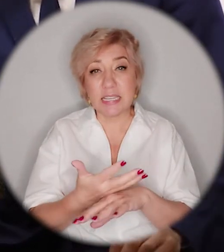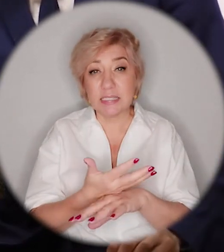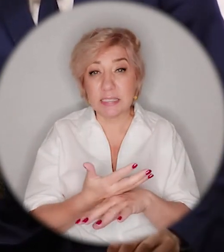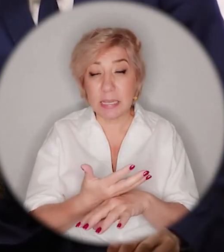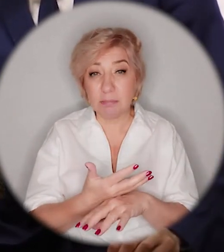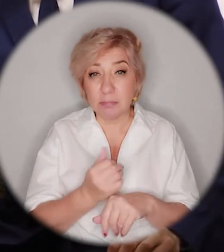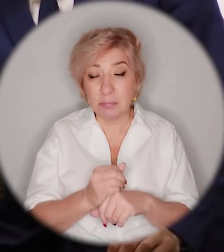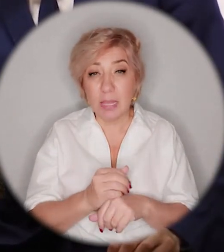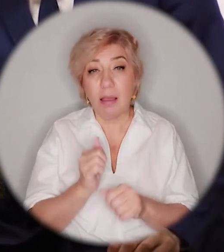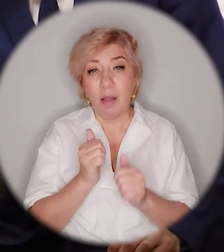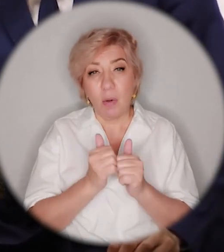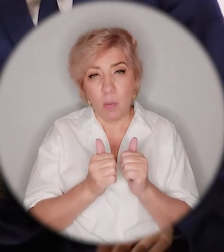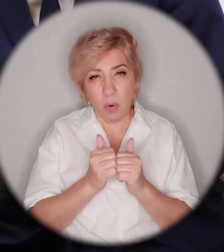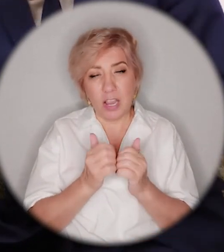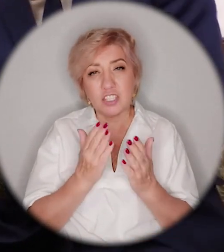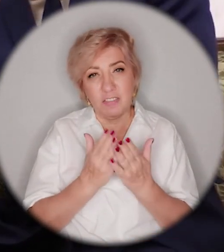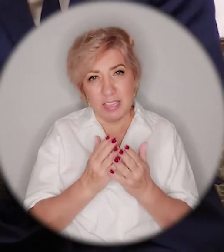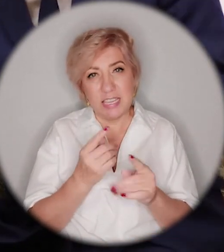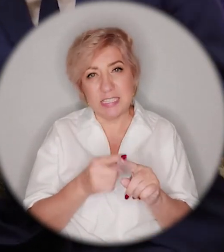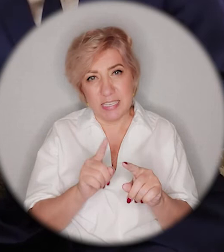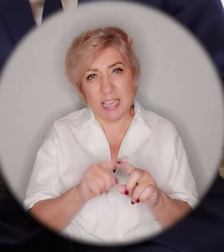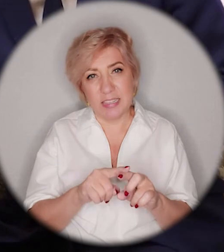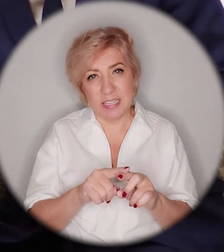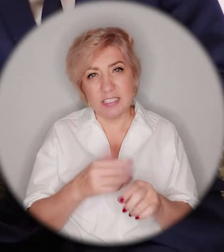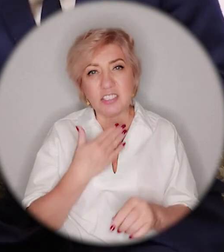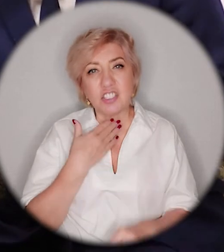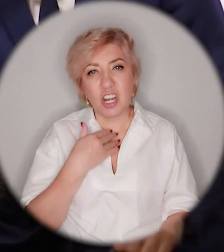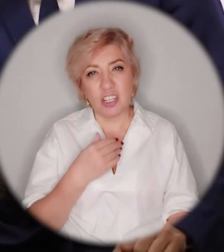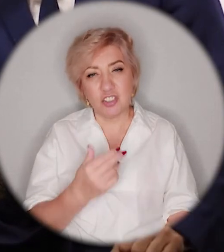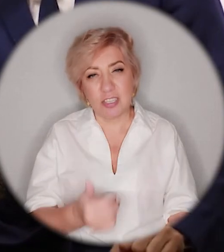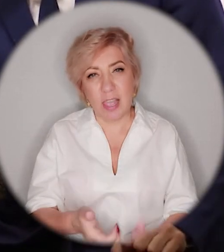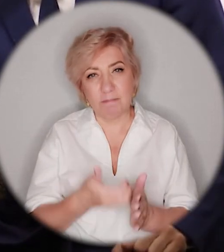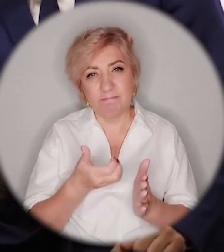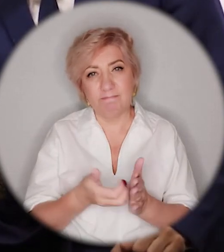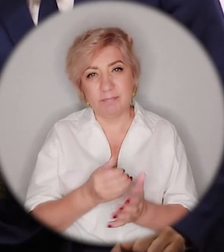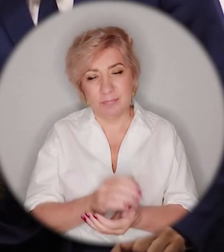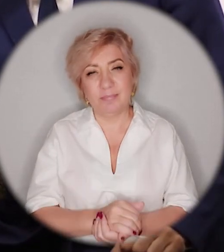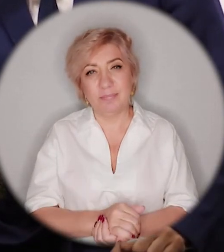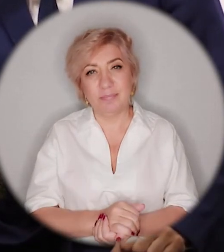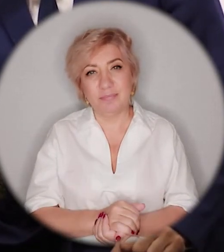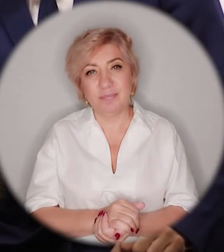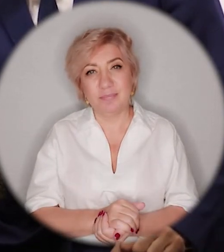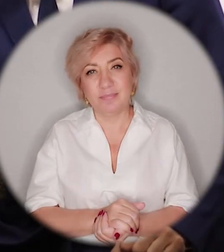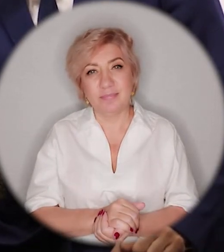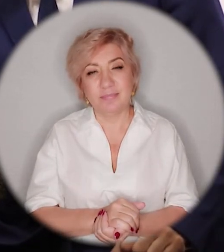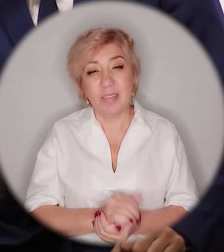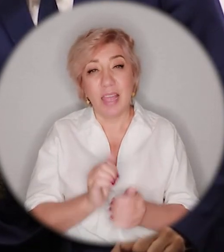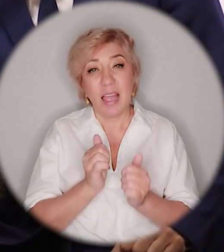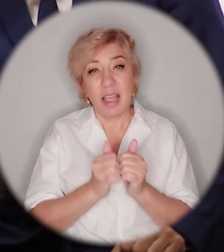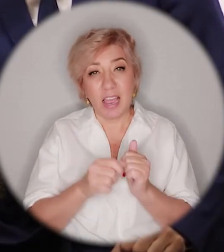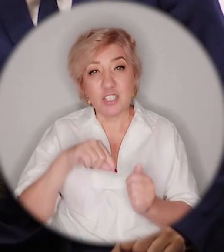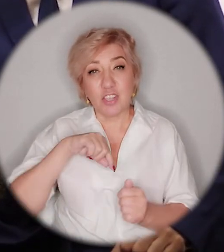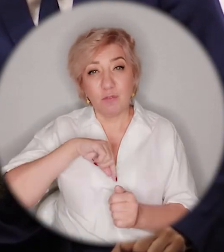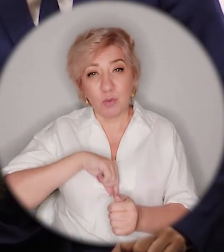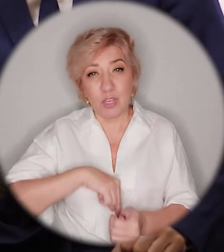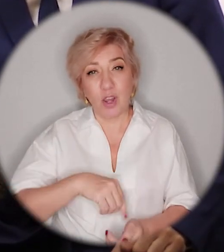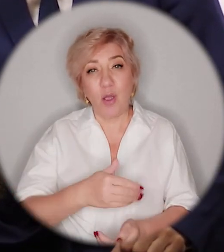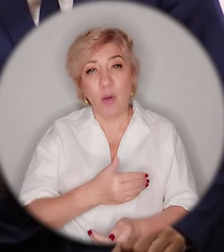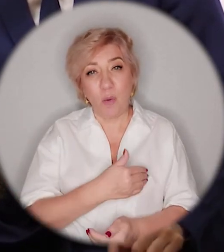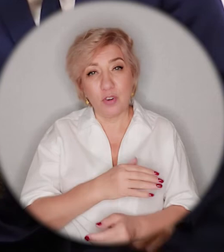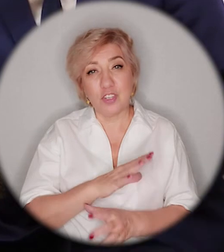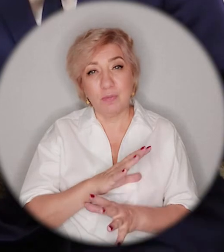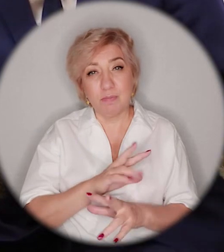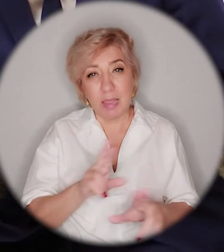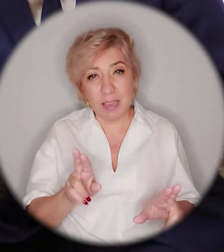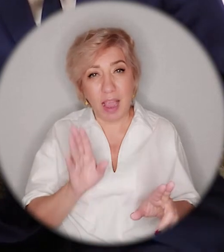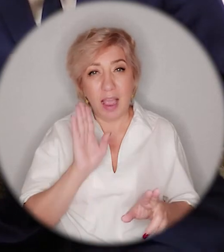секса каждого есть это жажда выборе one to be like a man каждый